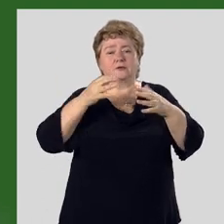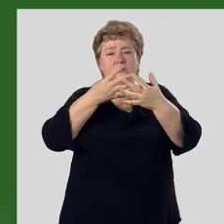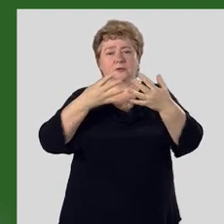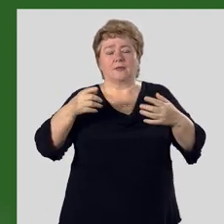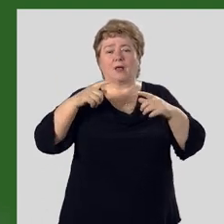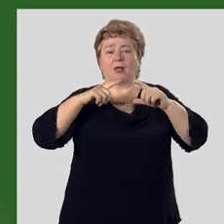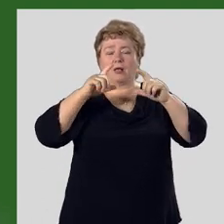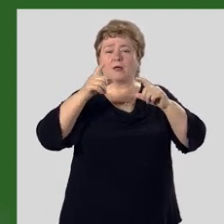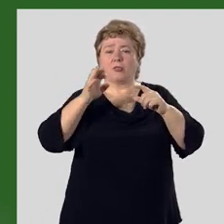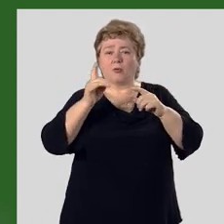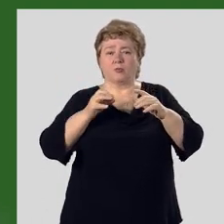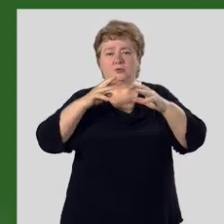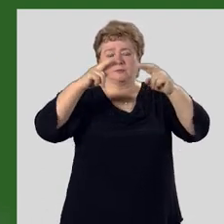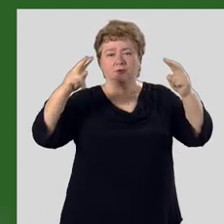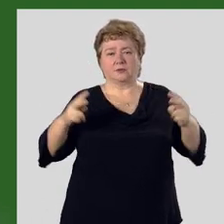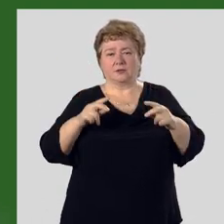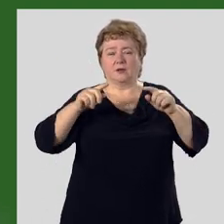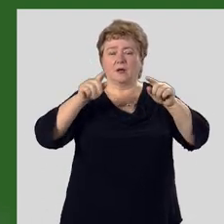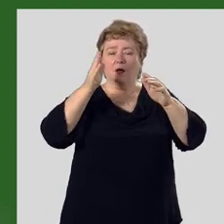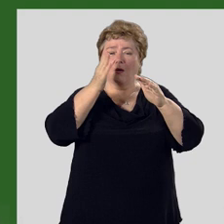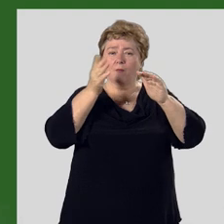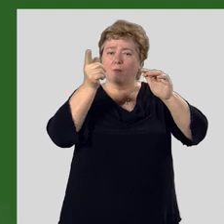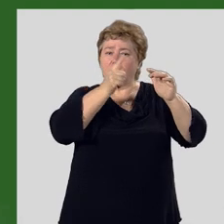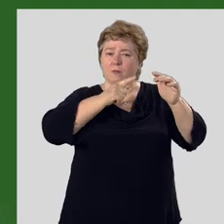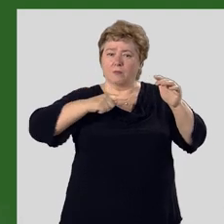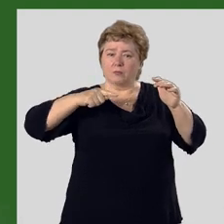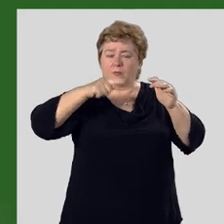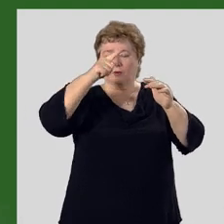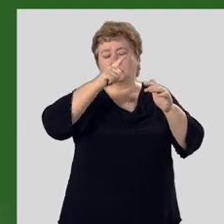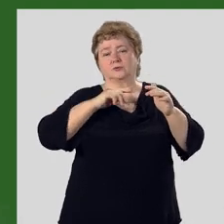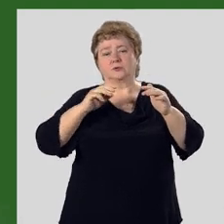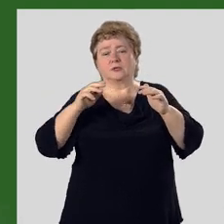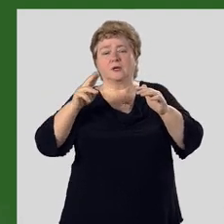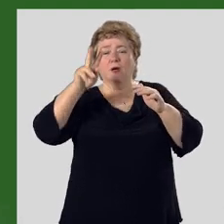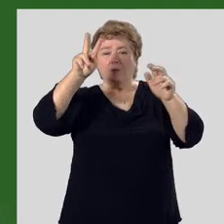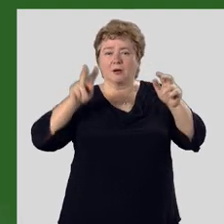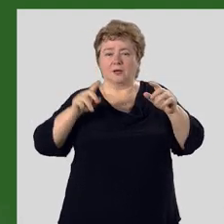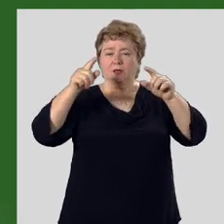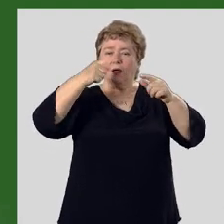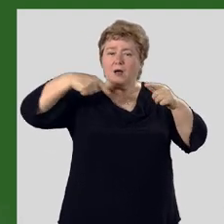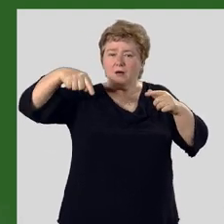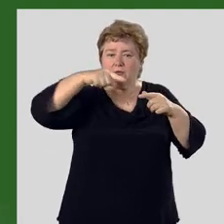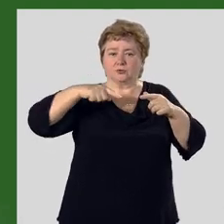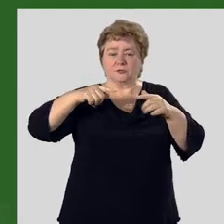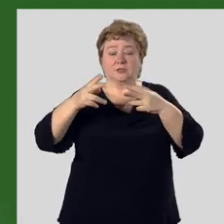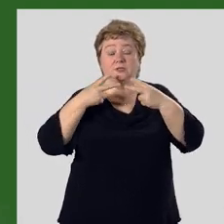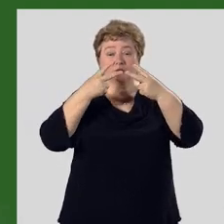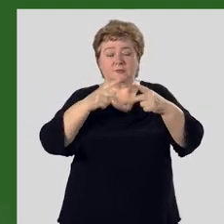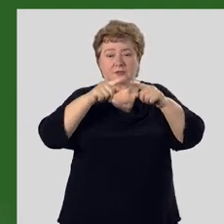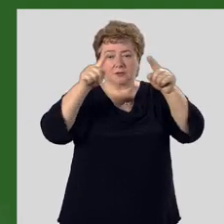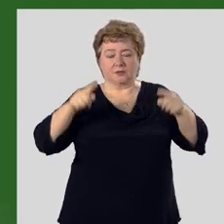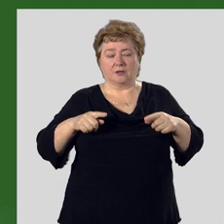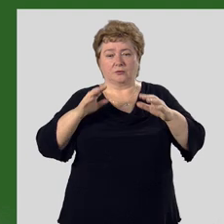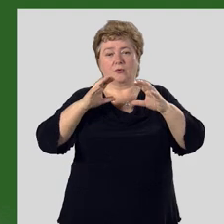На глобусе меридианы – полуокружности, а параллели – окружности. Если посмотреть на